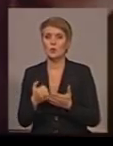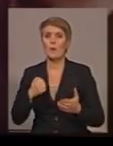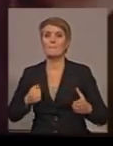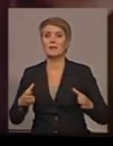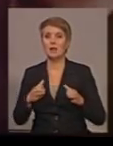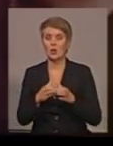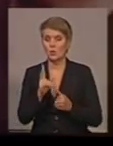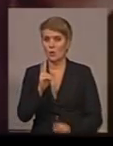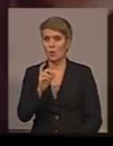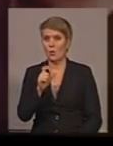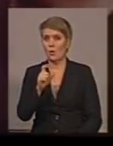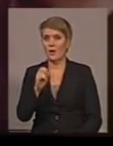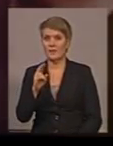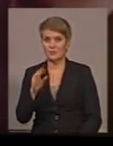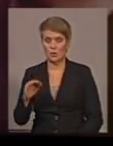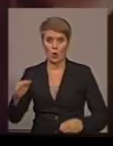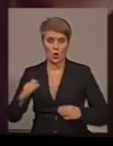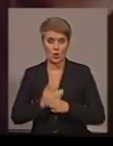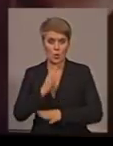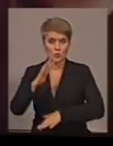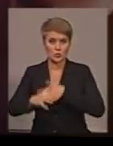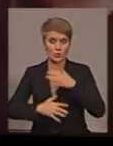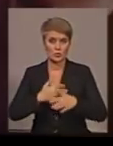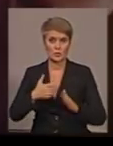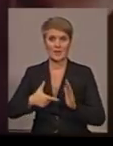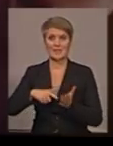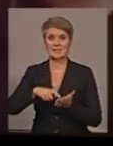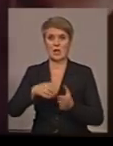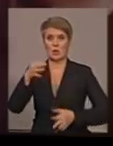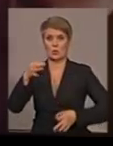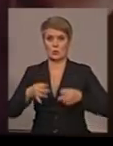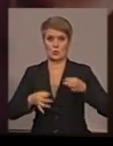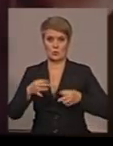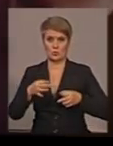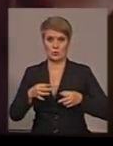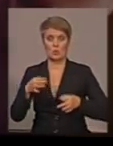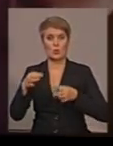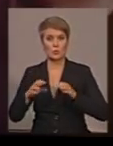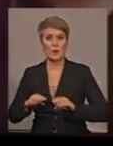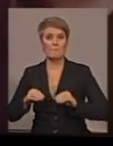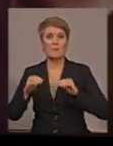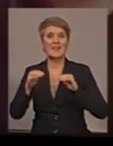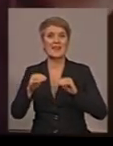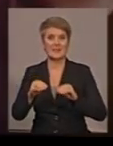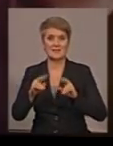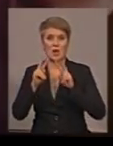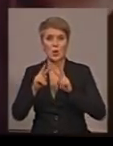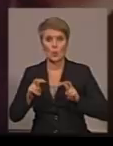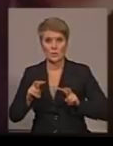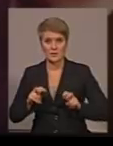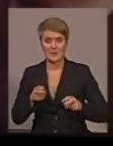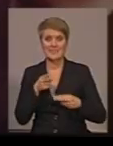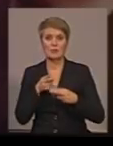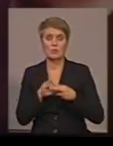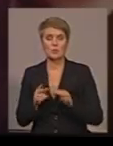Коханівського розтрощили залу суду. Суд переніс розгляд запобіжного заходу, а його товаришам це не сподобалося. Що ж було далі,